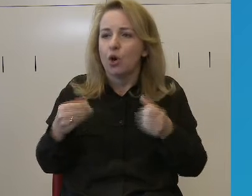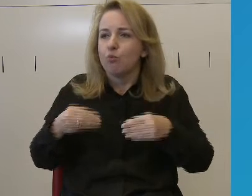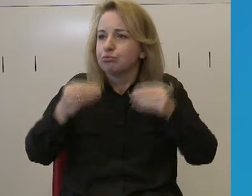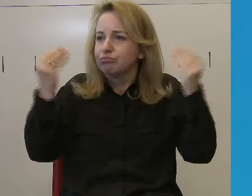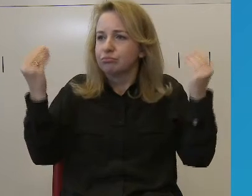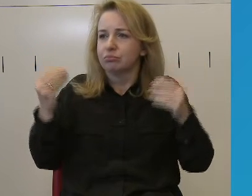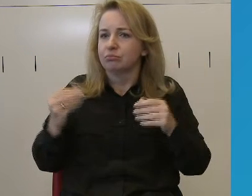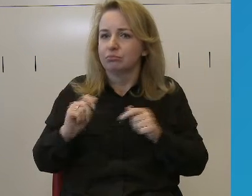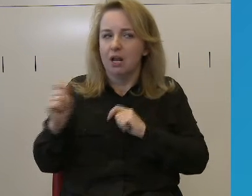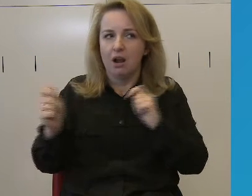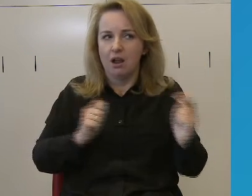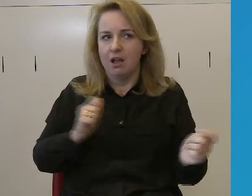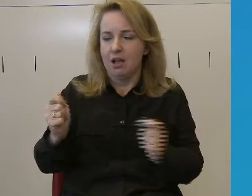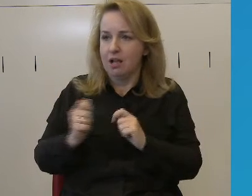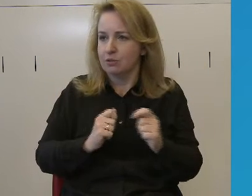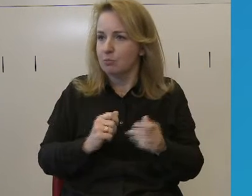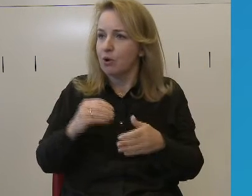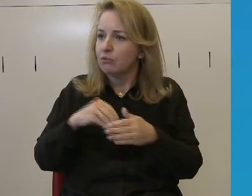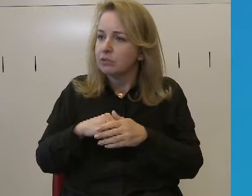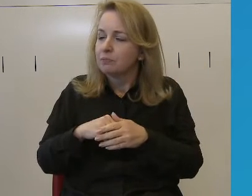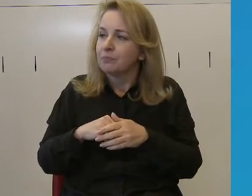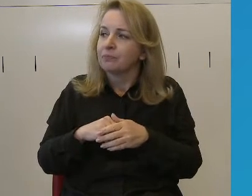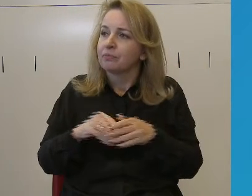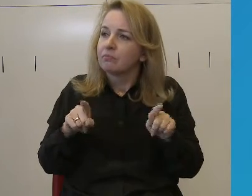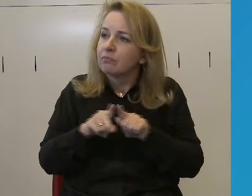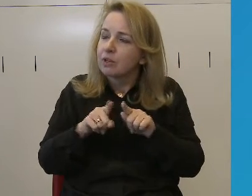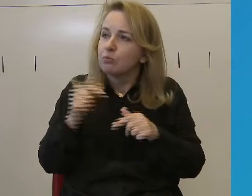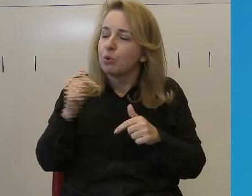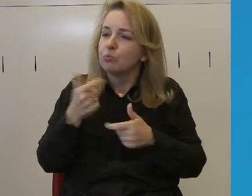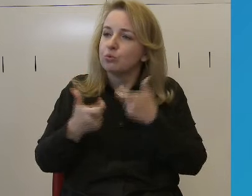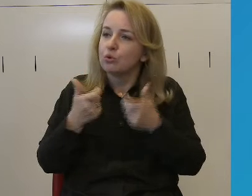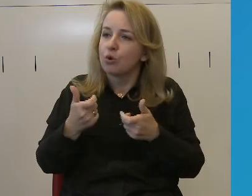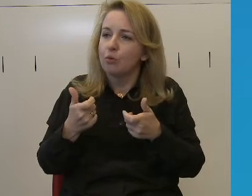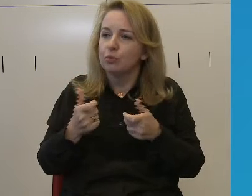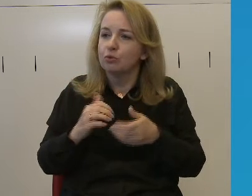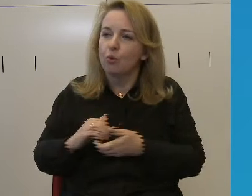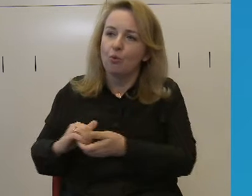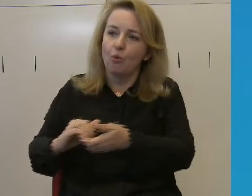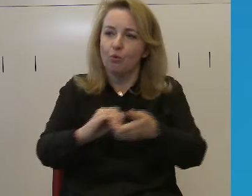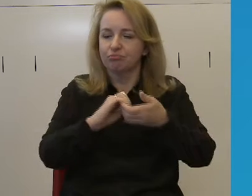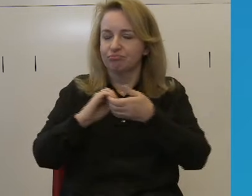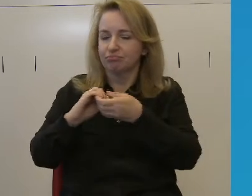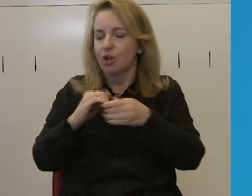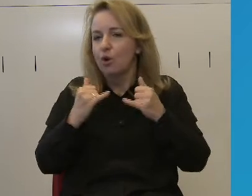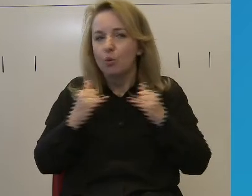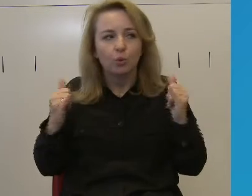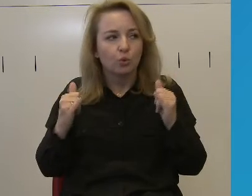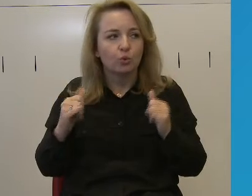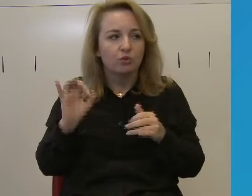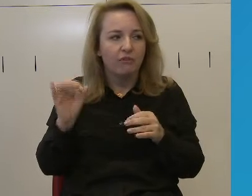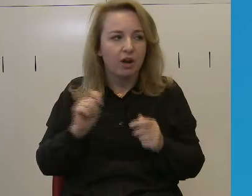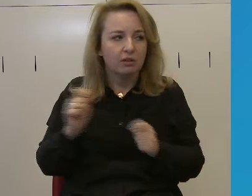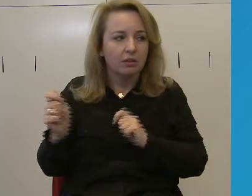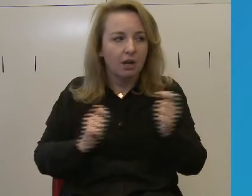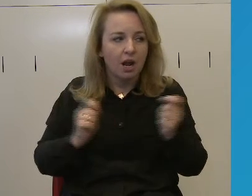transportu publicznego, równie ważne staje się jego skoordynowanie, czyli różne środki